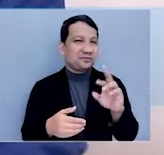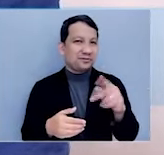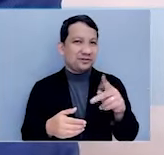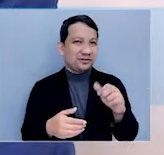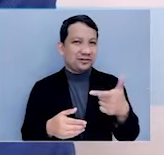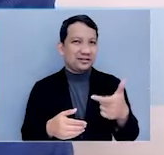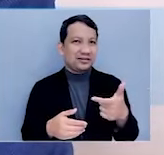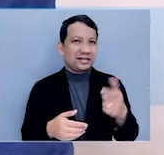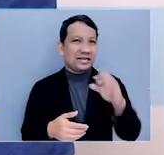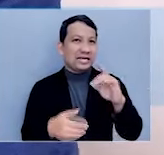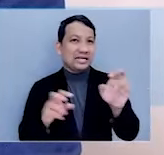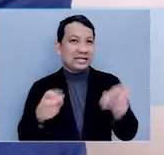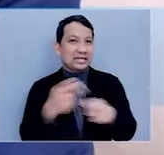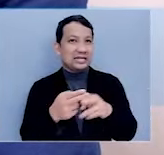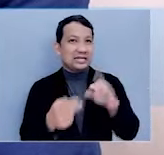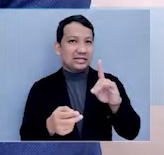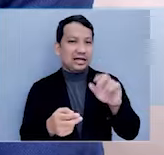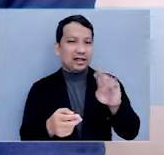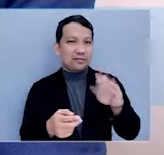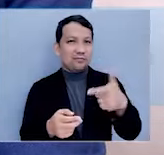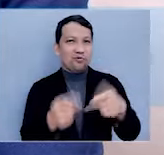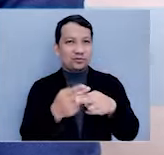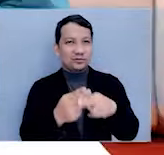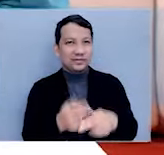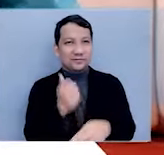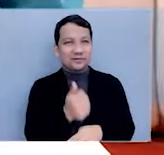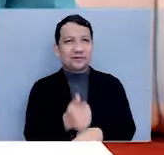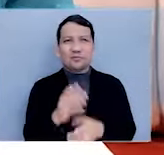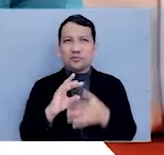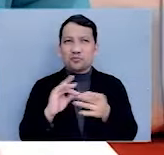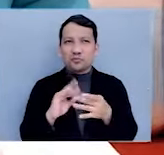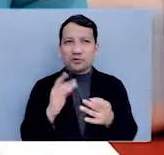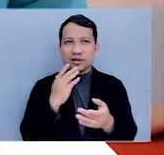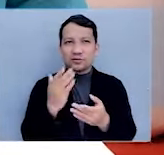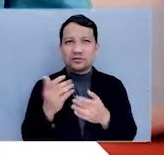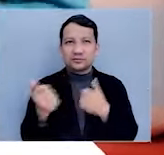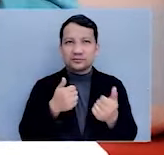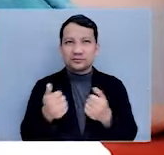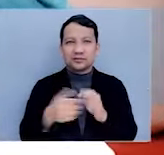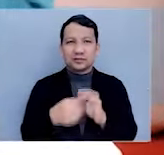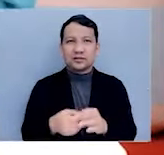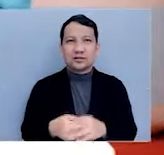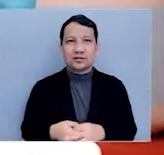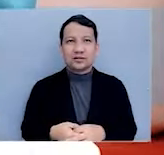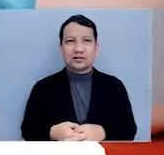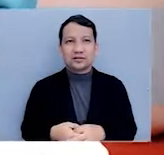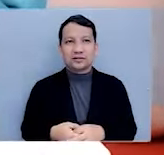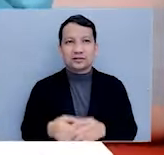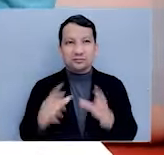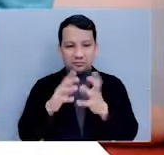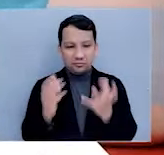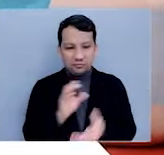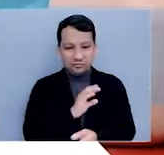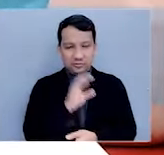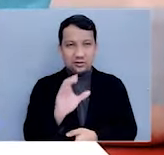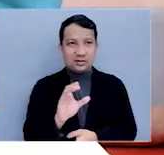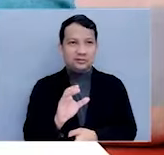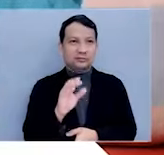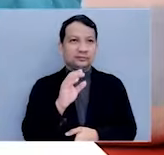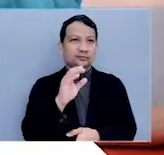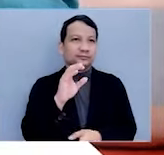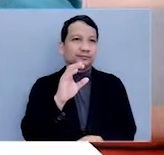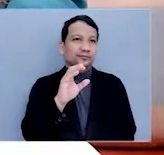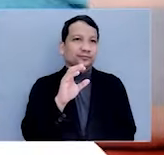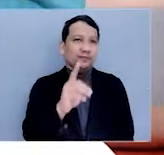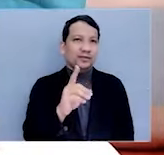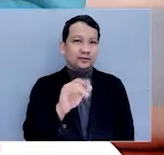Grabe. Grabe. Okay, kwentuhan mo kami tungkol dito sa competition na to. World champion na si Dalbong